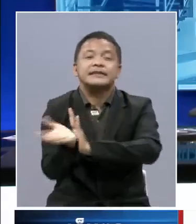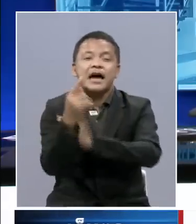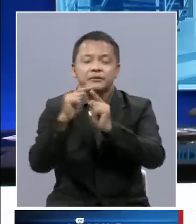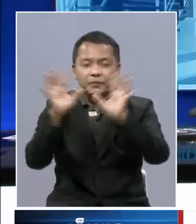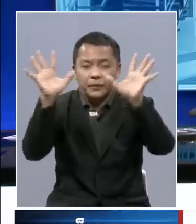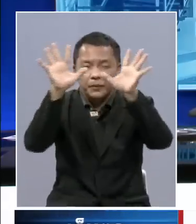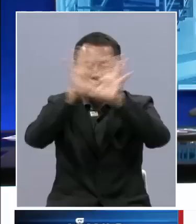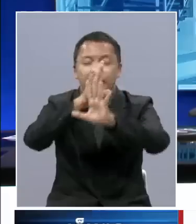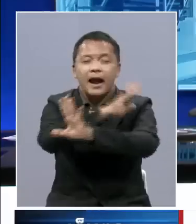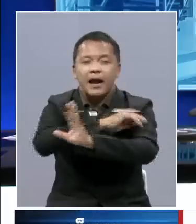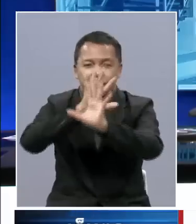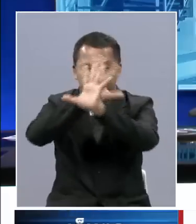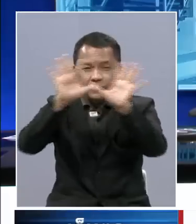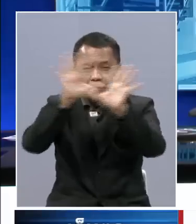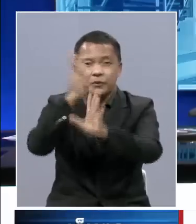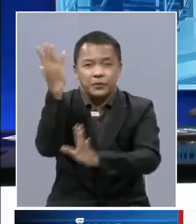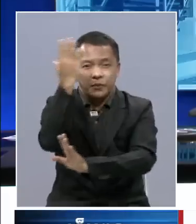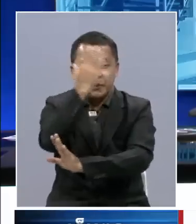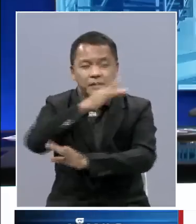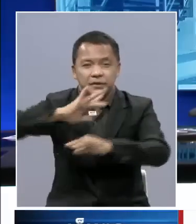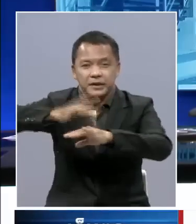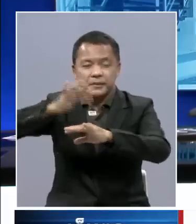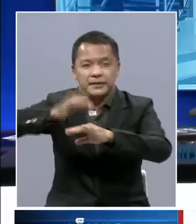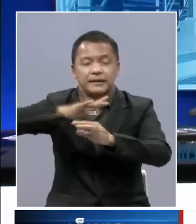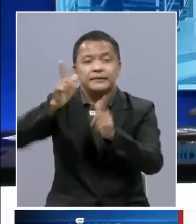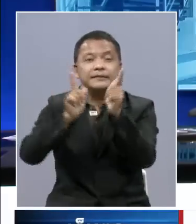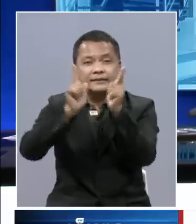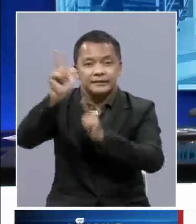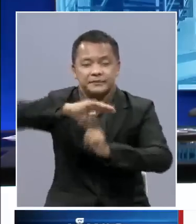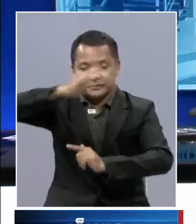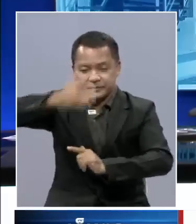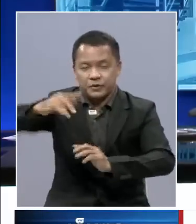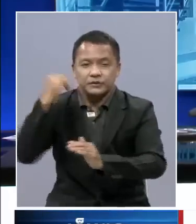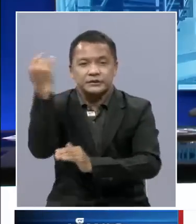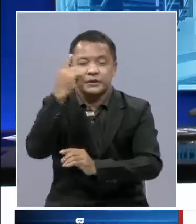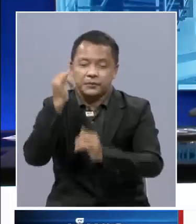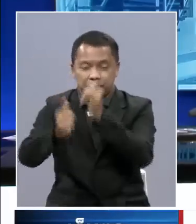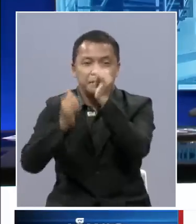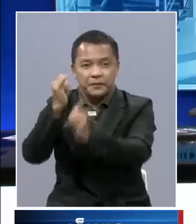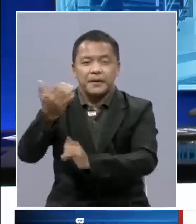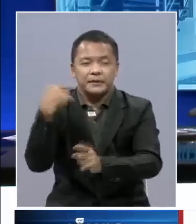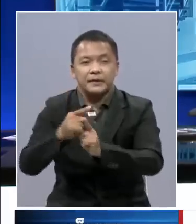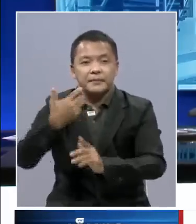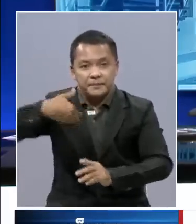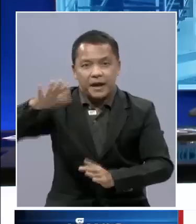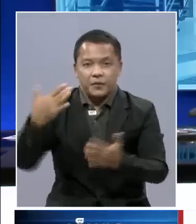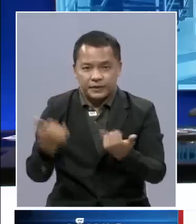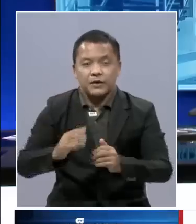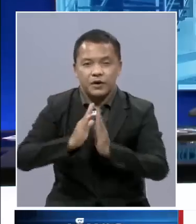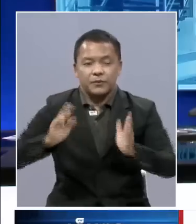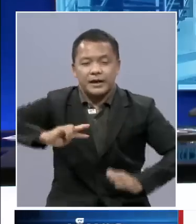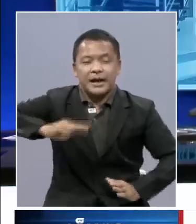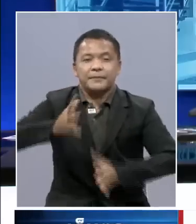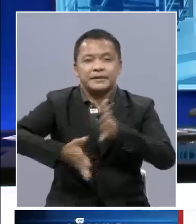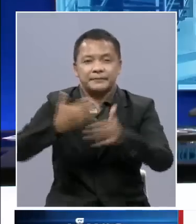คลุมความสวยงามที่อุทยานแห่งชาติภูกระดึงจังหวัดเลยนะครับตอนนี้นักท่องเที่ยวก็ไปเที่ยวกันมากยิ่งขึ้นนะครับลาไปด้วยภาพนี้นะครับขอบคุณอาจารย์ล่